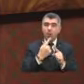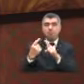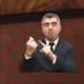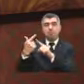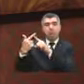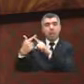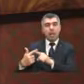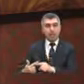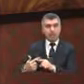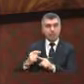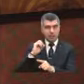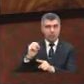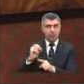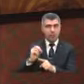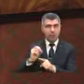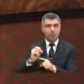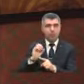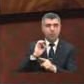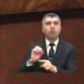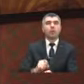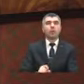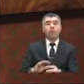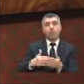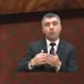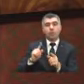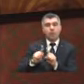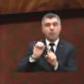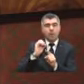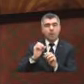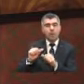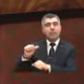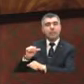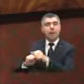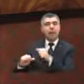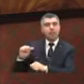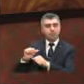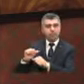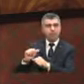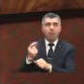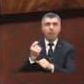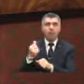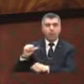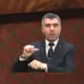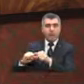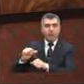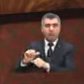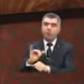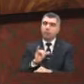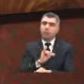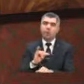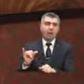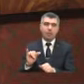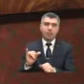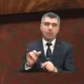الاقتصادية، وبالأساس هذيك اللي عندها علاقة بسوق الرسامين. ما كنتكلموش على باقي الإعلانات